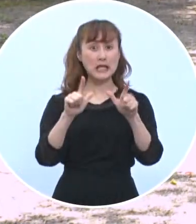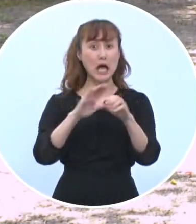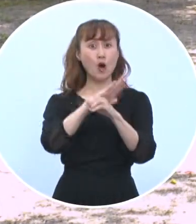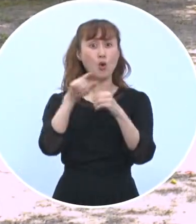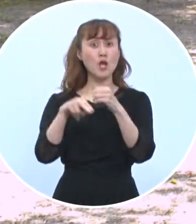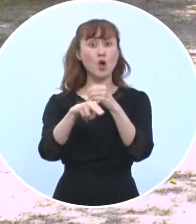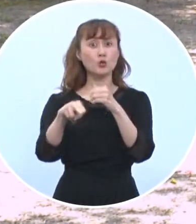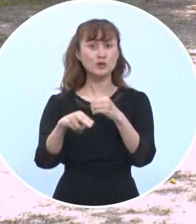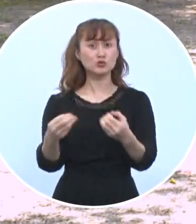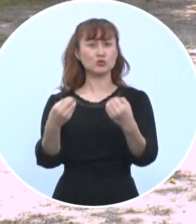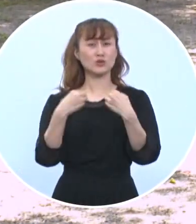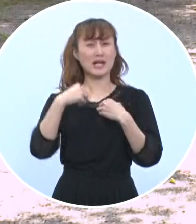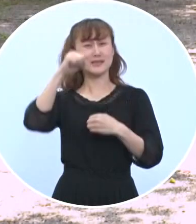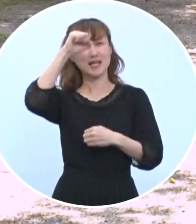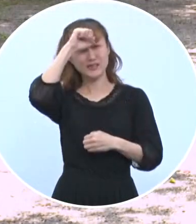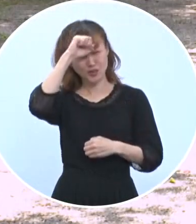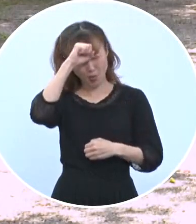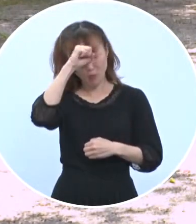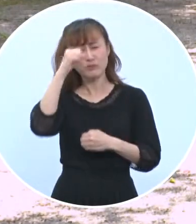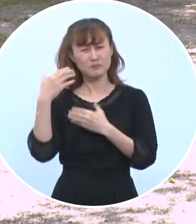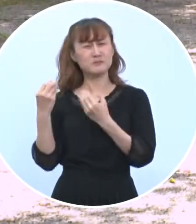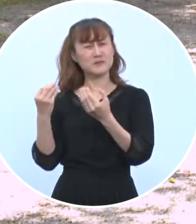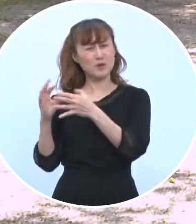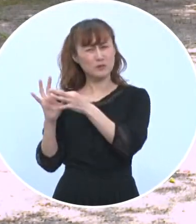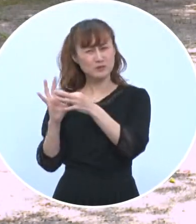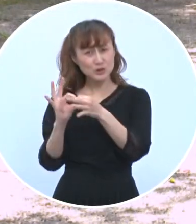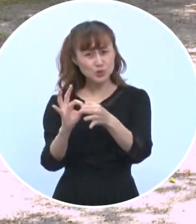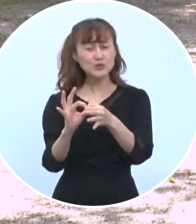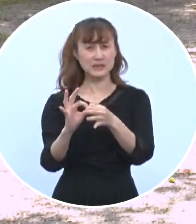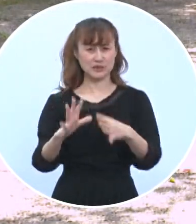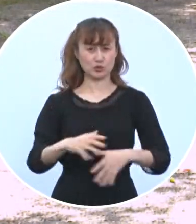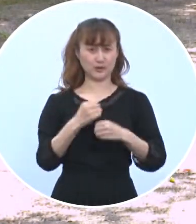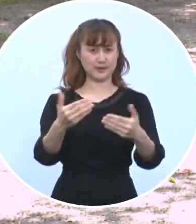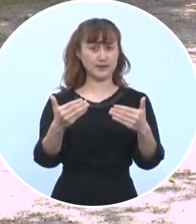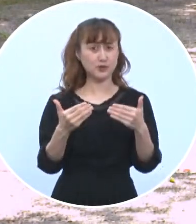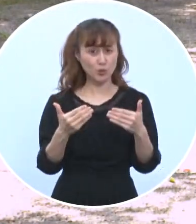感染症にもこれまでと同様に注意が必要です。